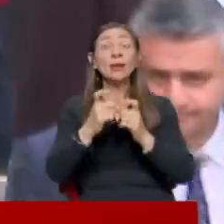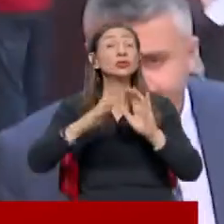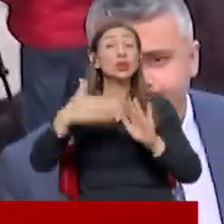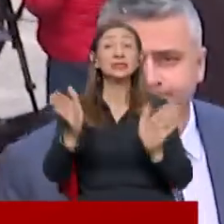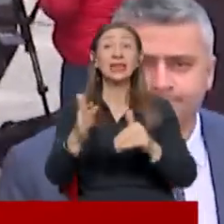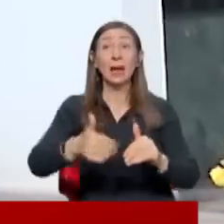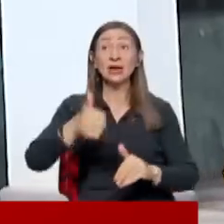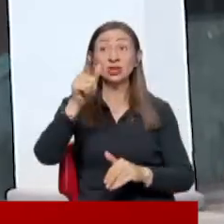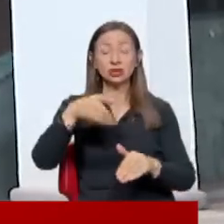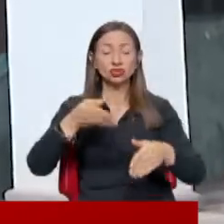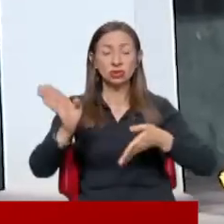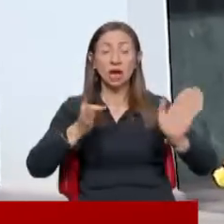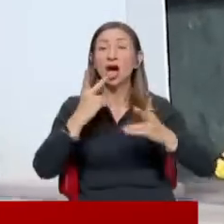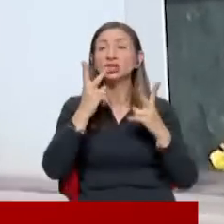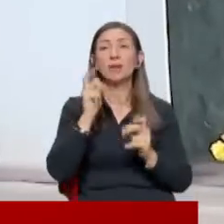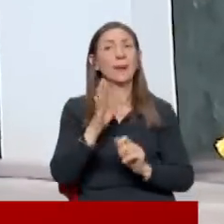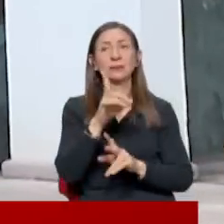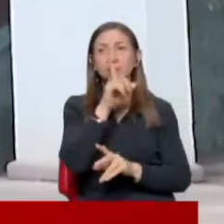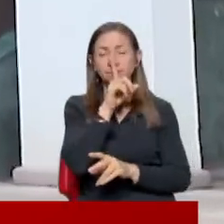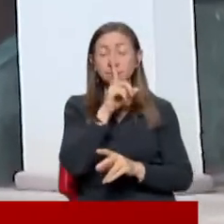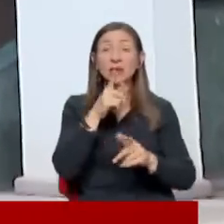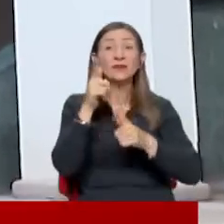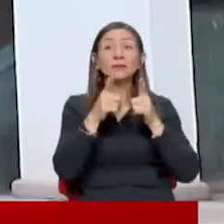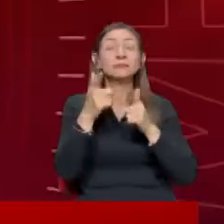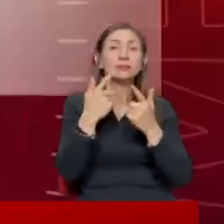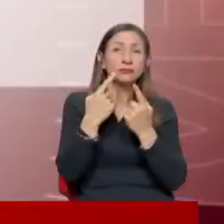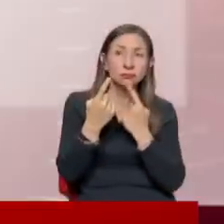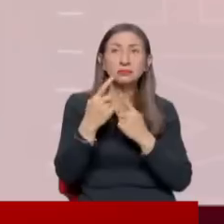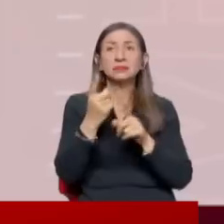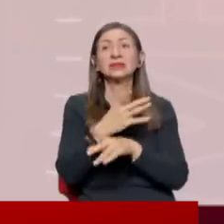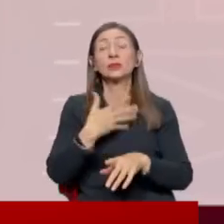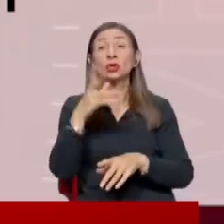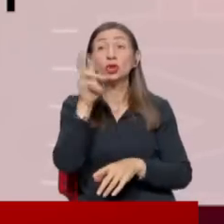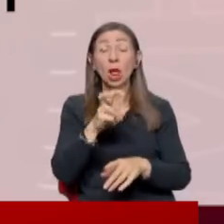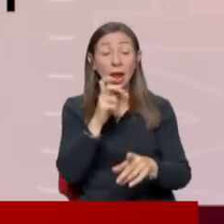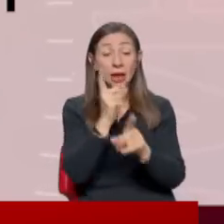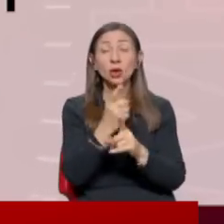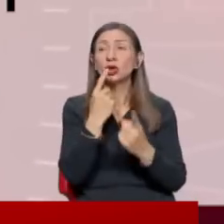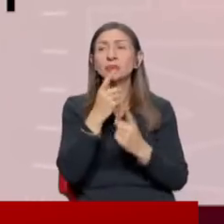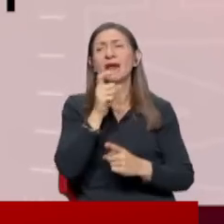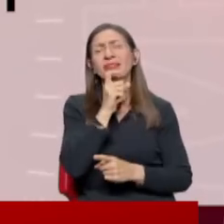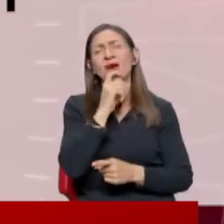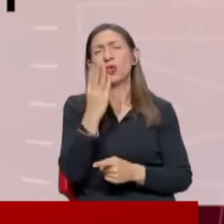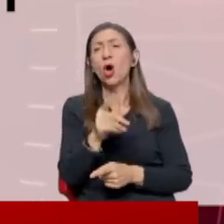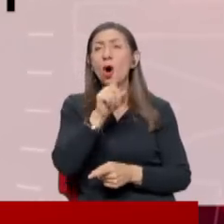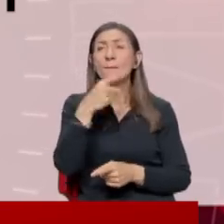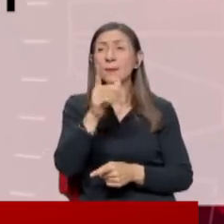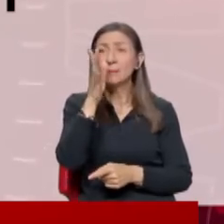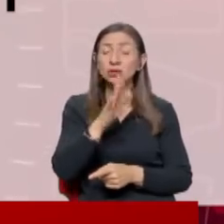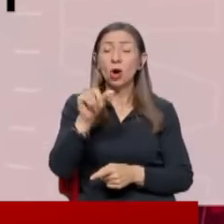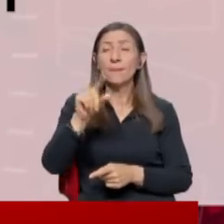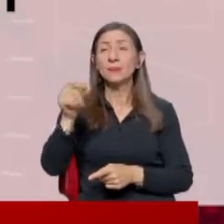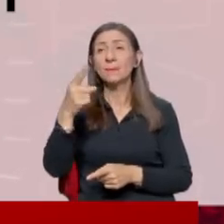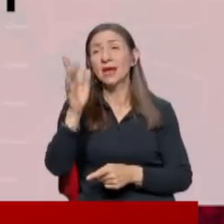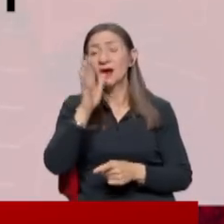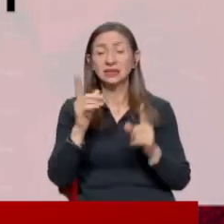sonra sendika başkanları çıkışta açıklama yapmazken görüntü de vermek istemedi. Bence dolar üzerinden konuşmak hatalı olur. 10.500 ile